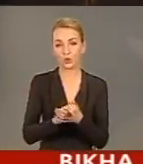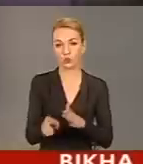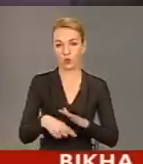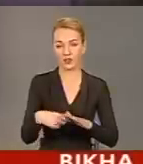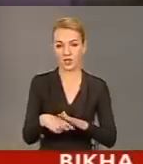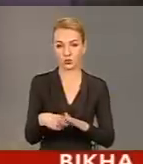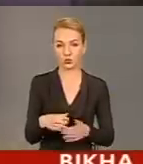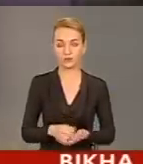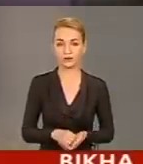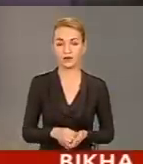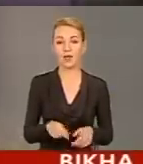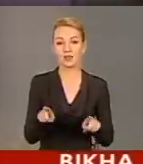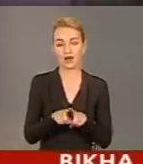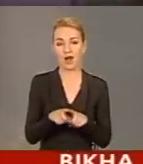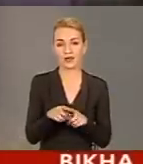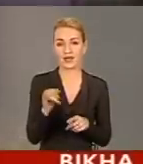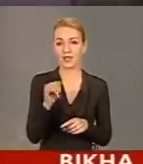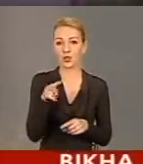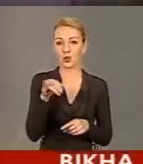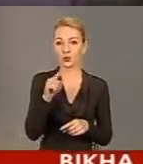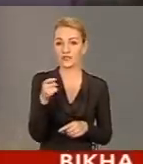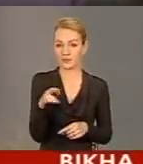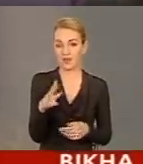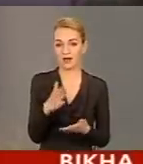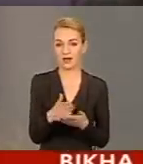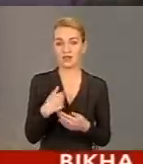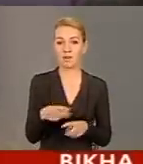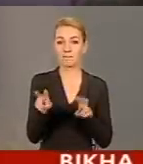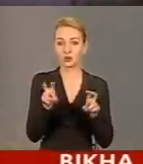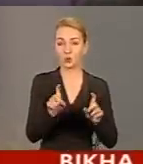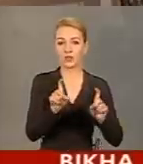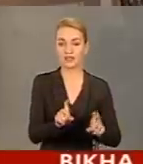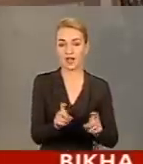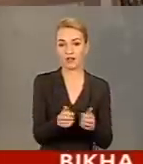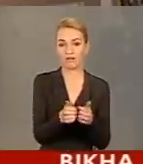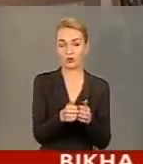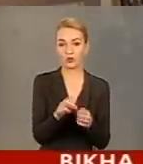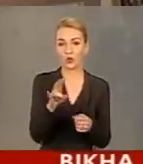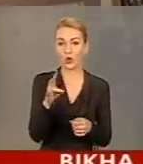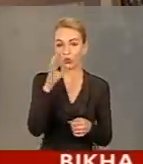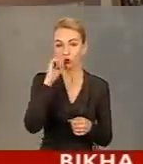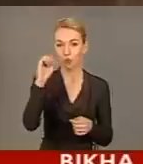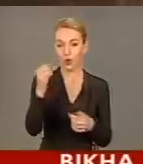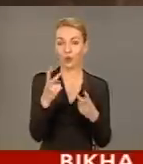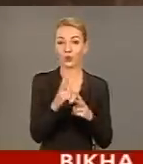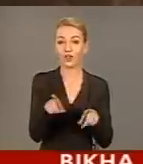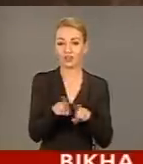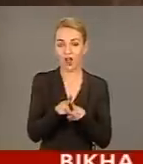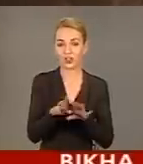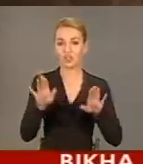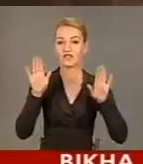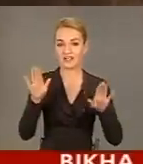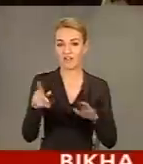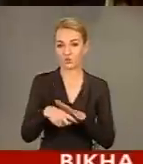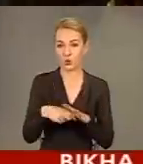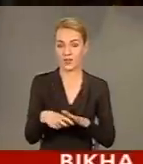Донецьку. Така ілюзія є, звісно, так. Я перший раз прийшов, я сів на те місце, возле носорога, який точно так же висів